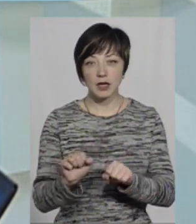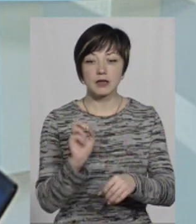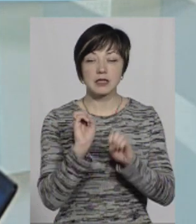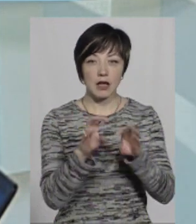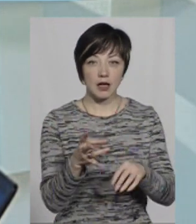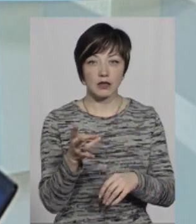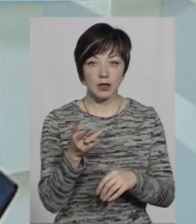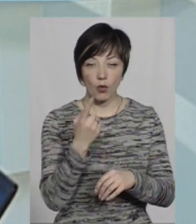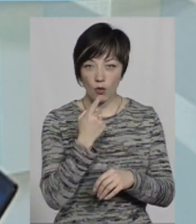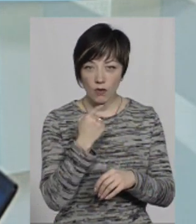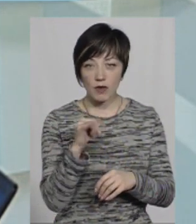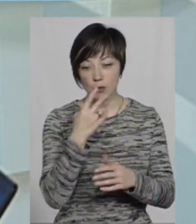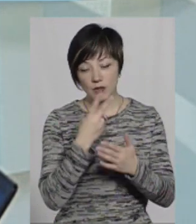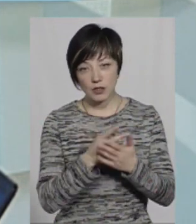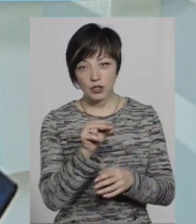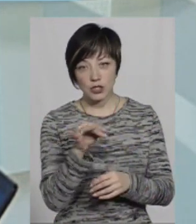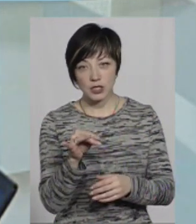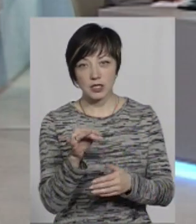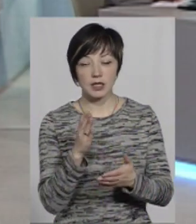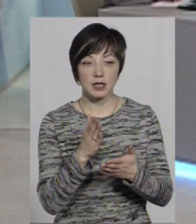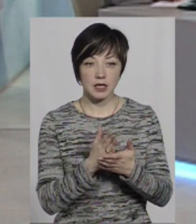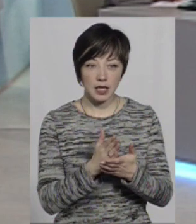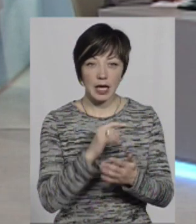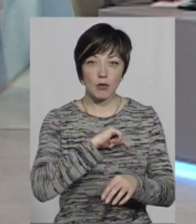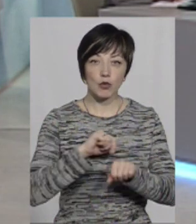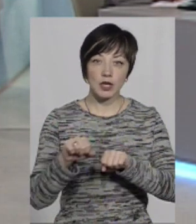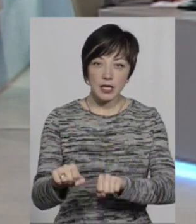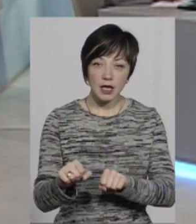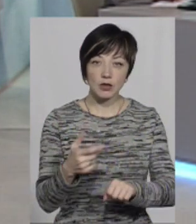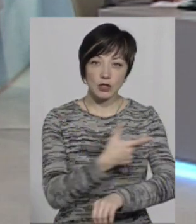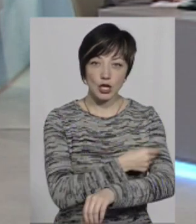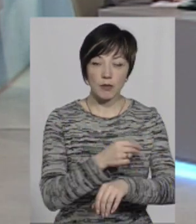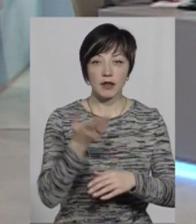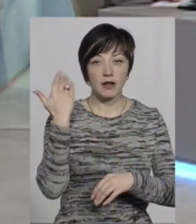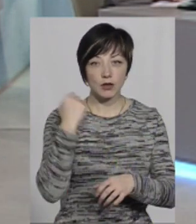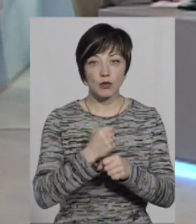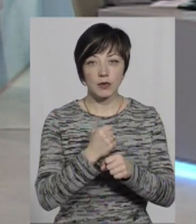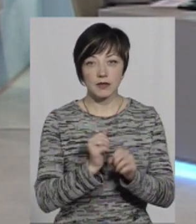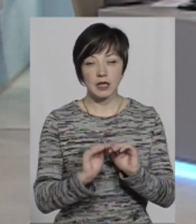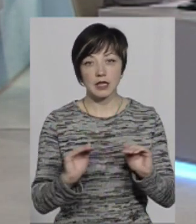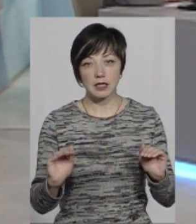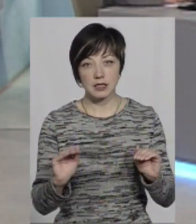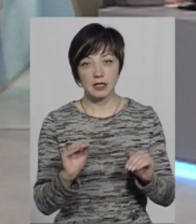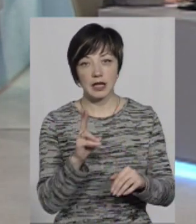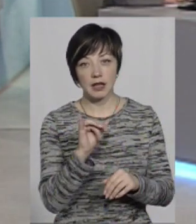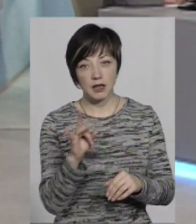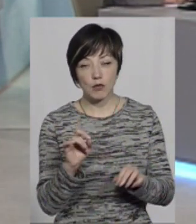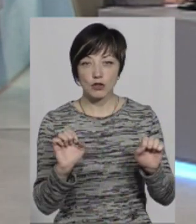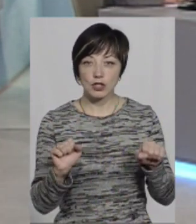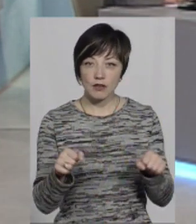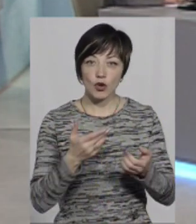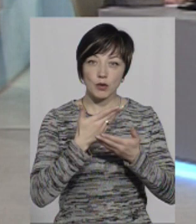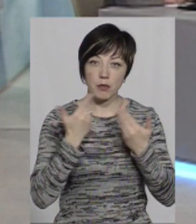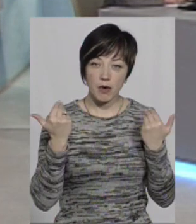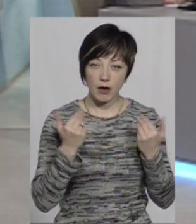піти здати і подивитись, чи в тебе ще є імунітет до того щеплення, яке тобі зробили в дитинстві від кору. Чи, можливо,